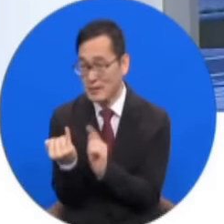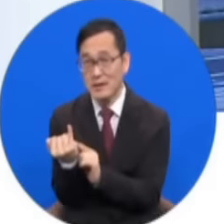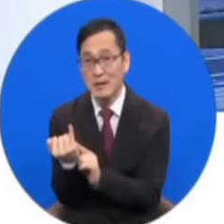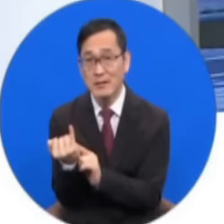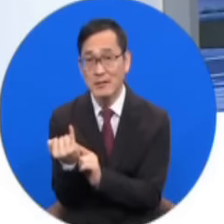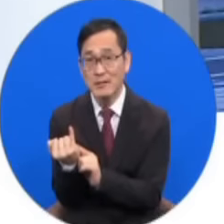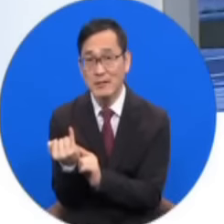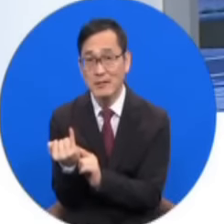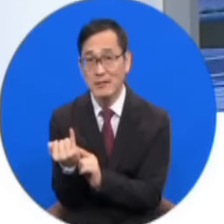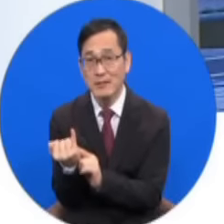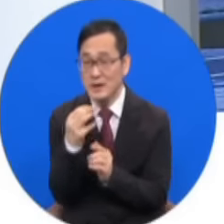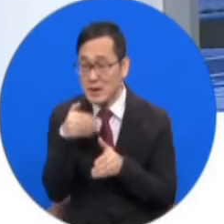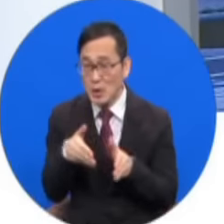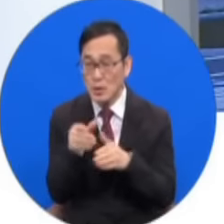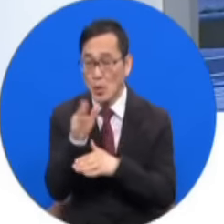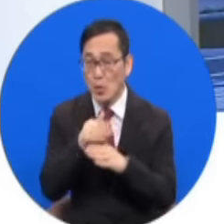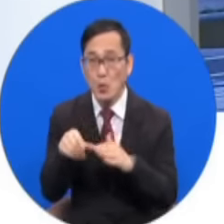어 경기도의